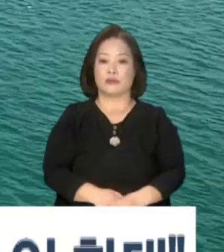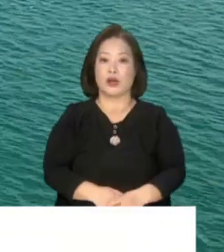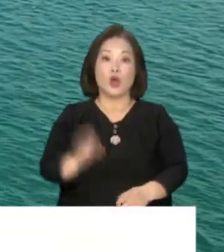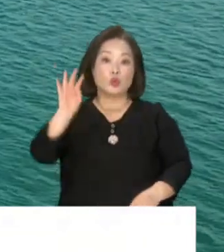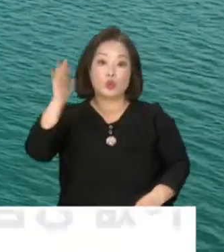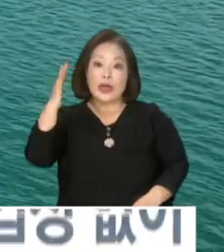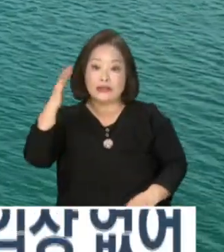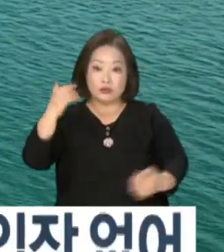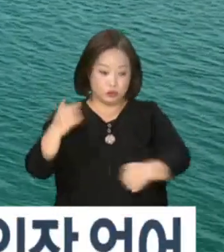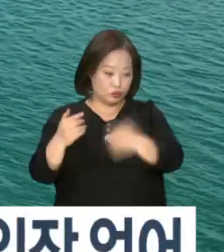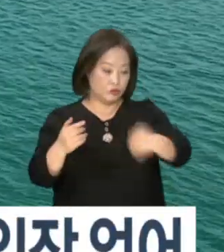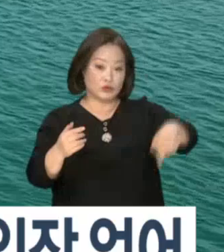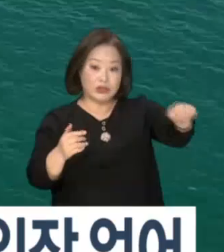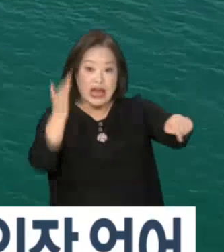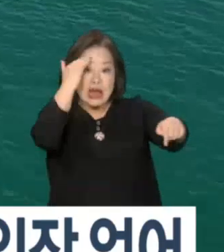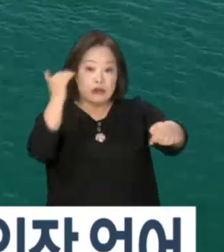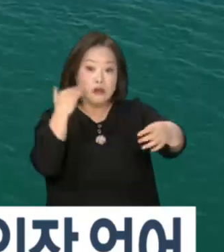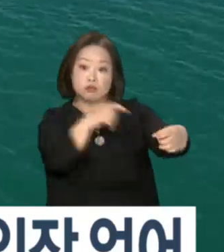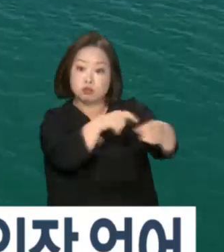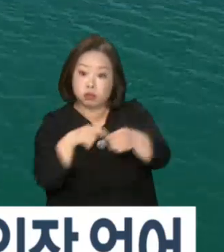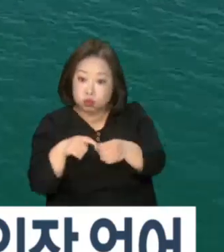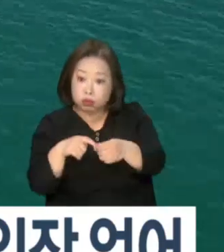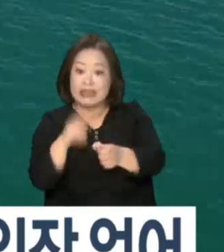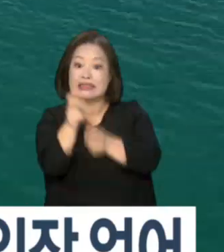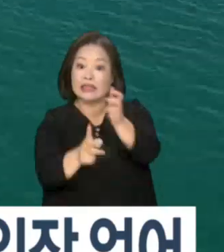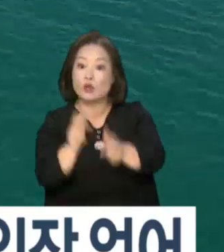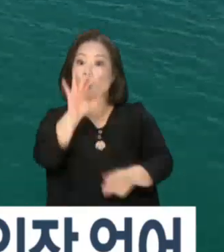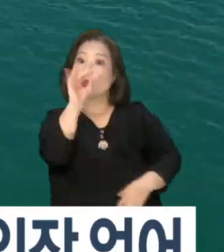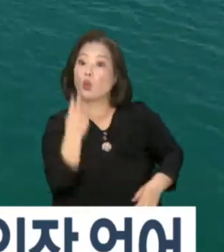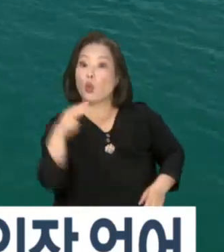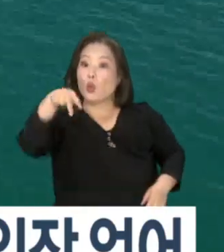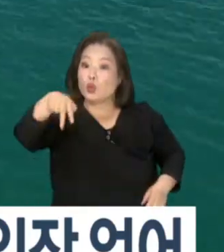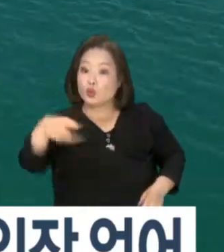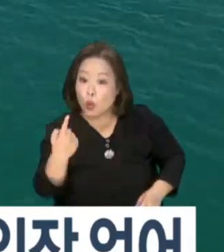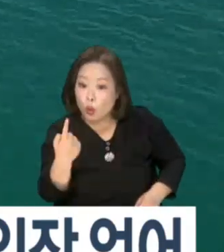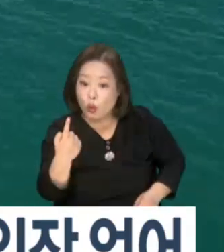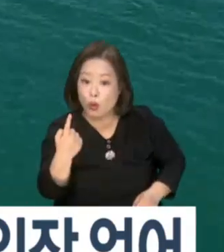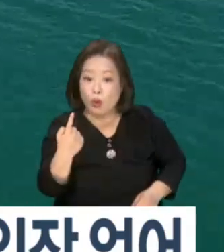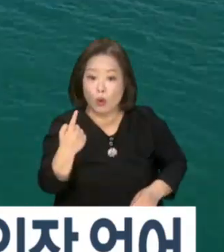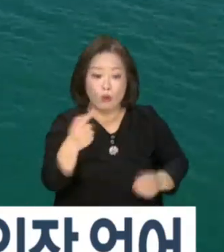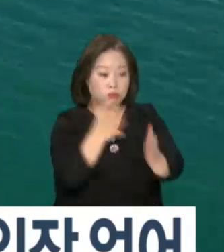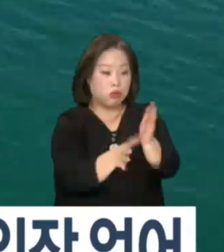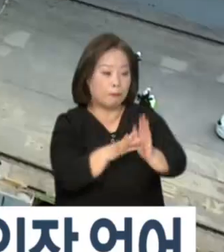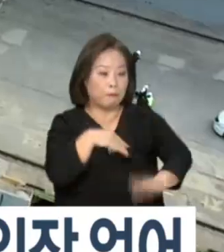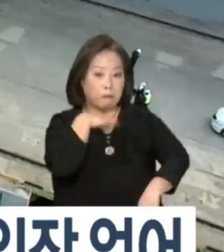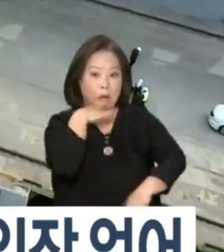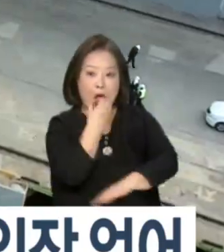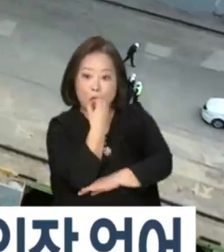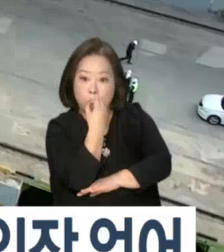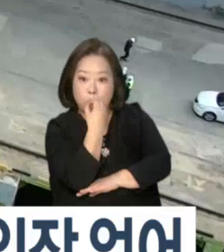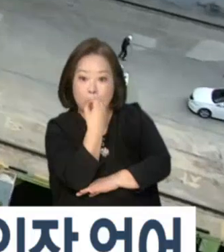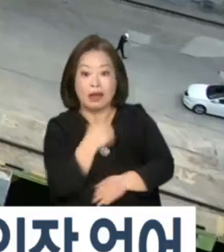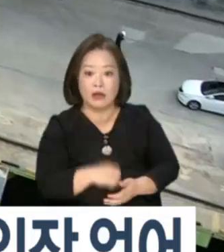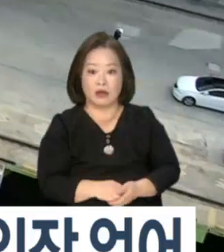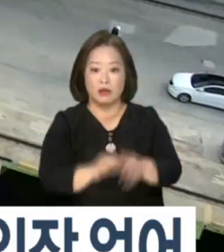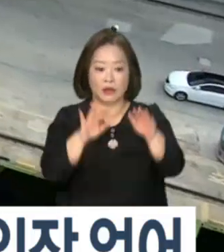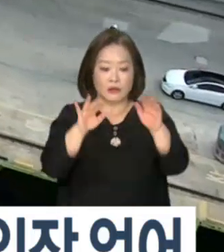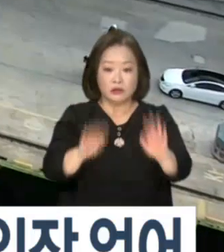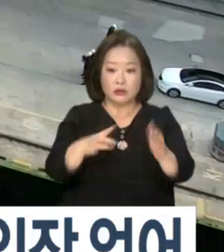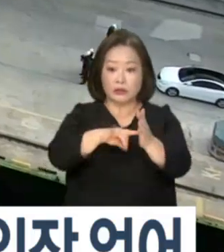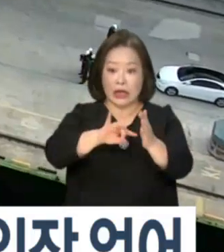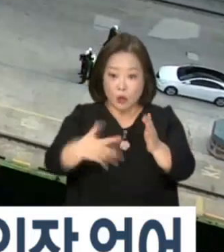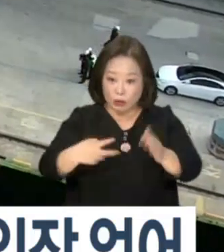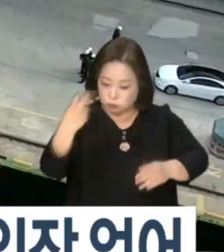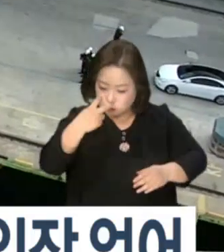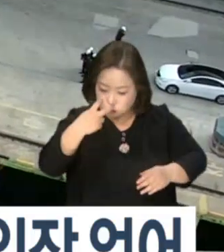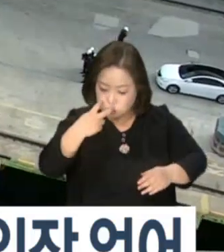최근 중국에서 우리나라로 들어오기로 한 산업용 요소의 통관이 지연되고 있습니다. 중국 세관이 수출 심사를 마친